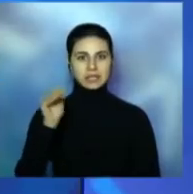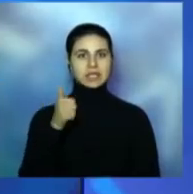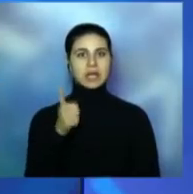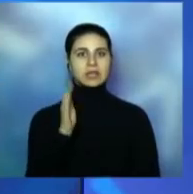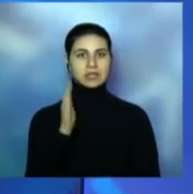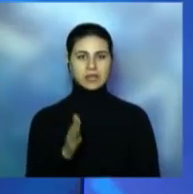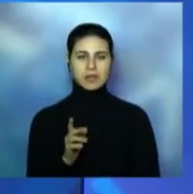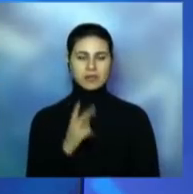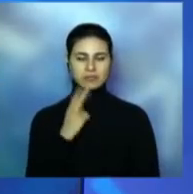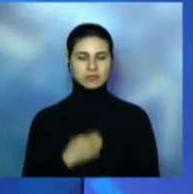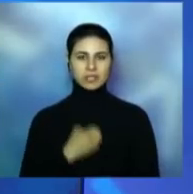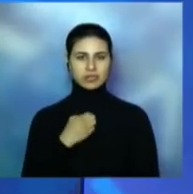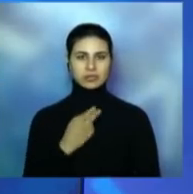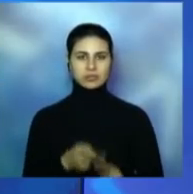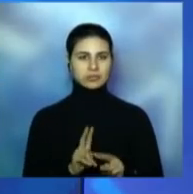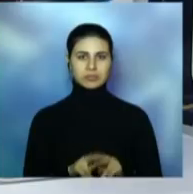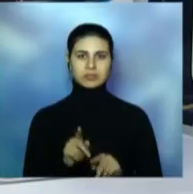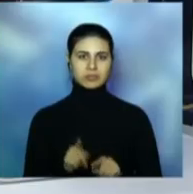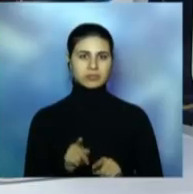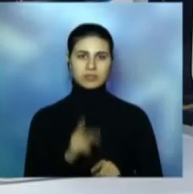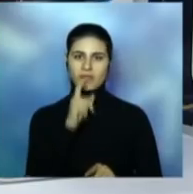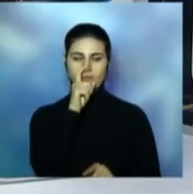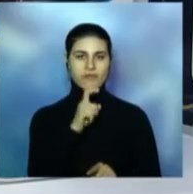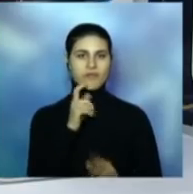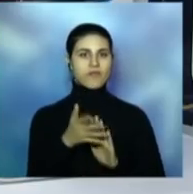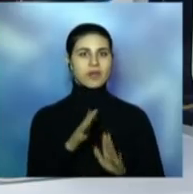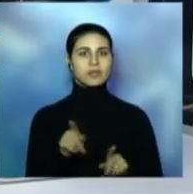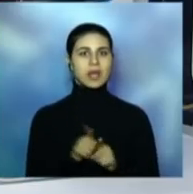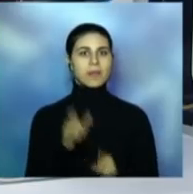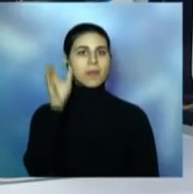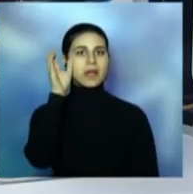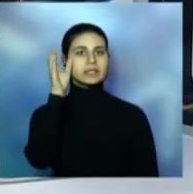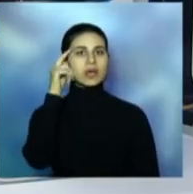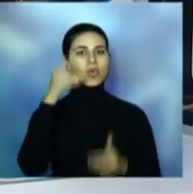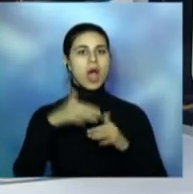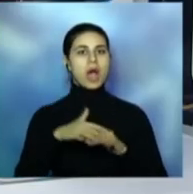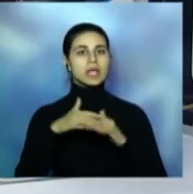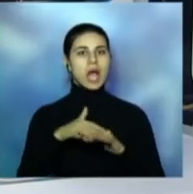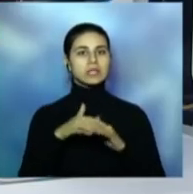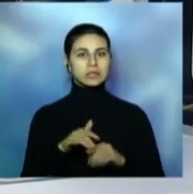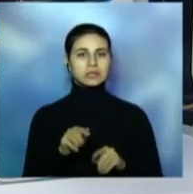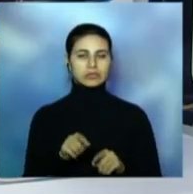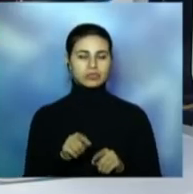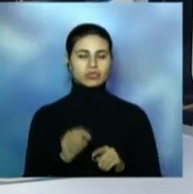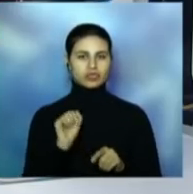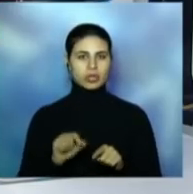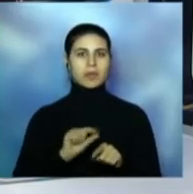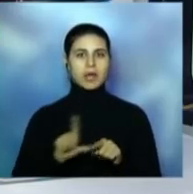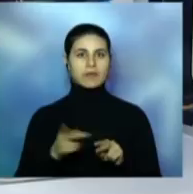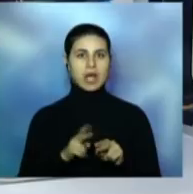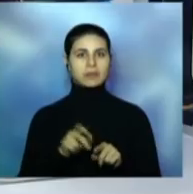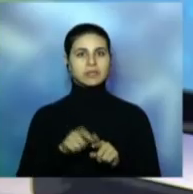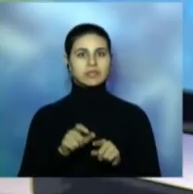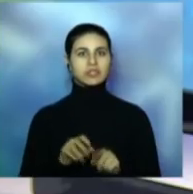გამოგადგება ჩემთვის აბსოლუტურად აუხსნელი თუ კი რაღაც მეცნიერულ ანალიზ ფსიქოანალიტიკურს არ გავყვებით ახლა ამ